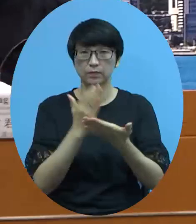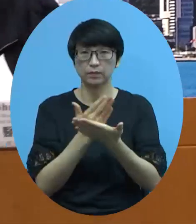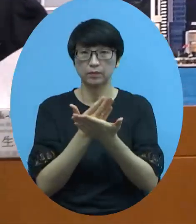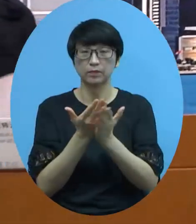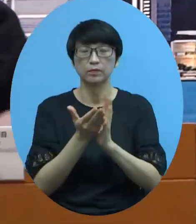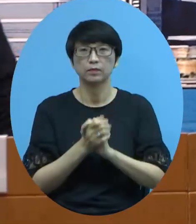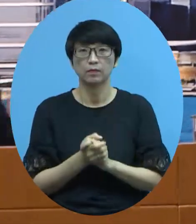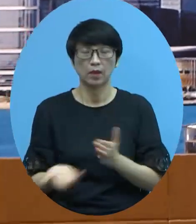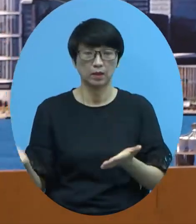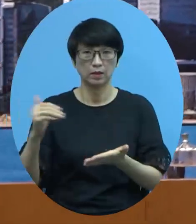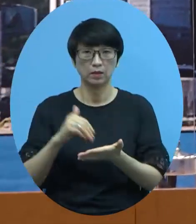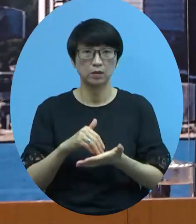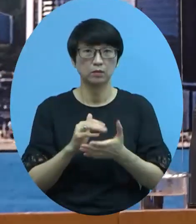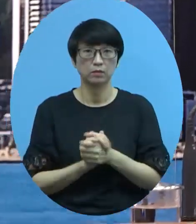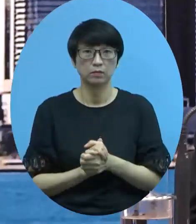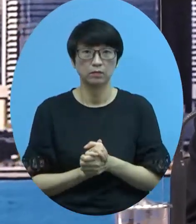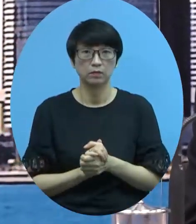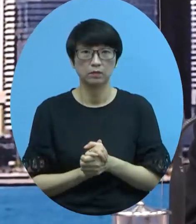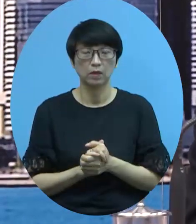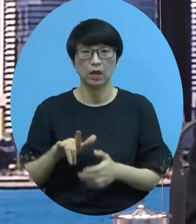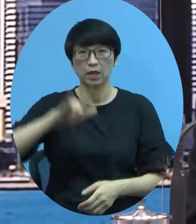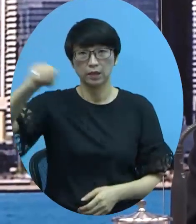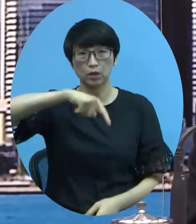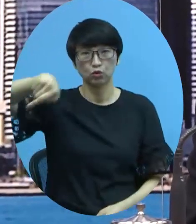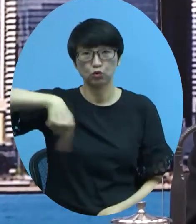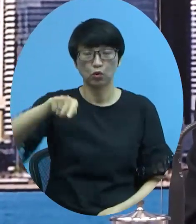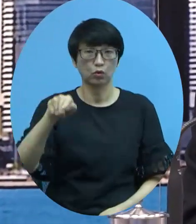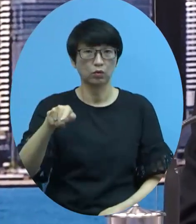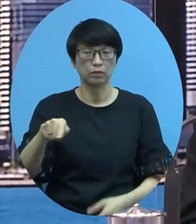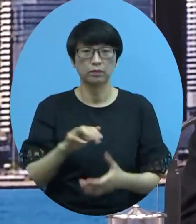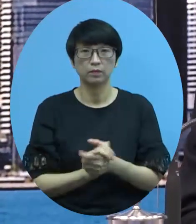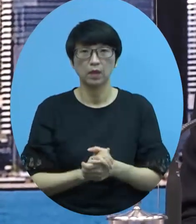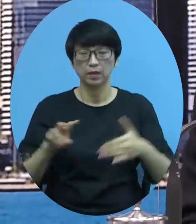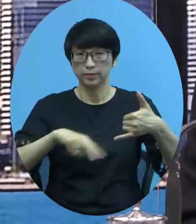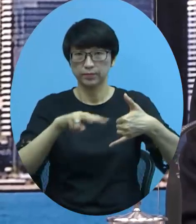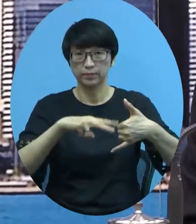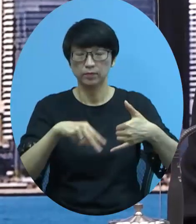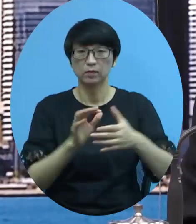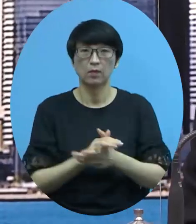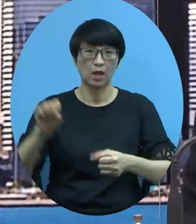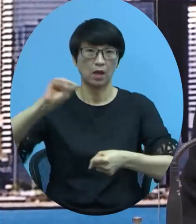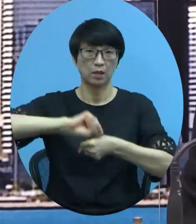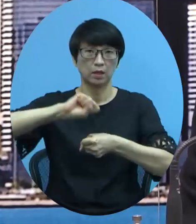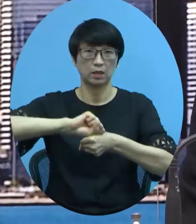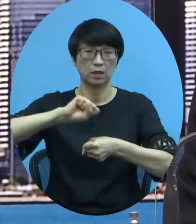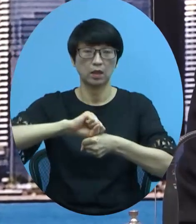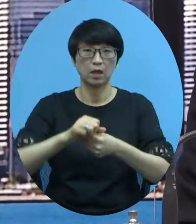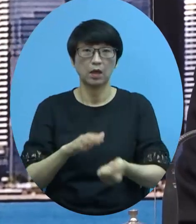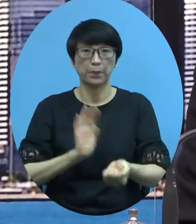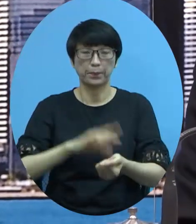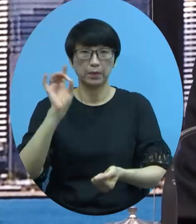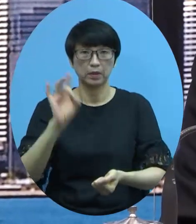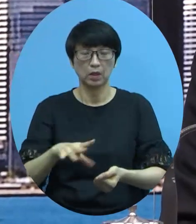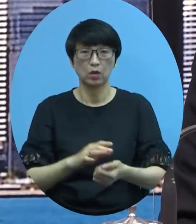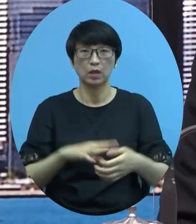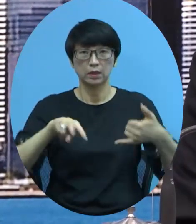咁咧就我哋一路咧都係喺呢個機場嗰度咧就係、進行檢測啦，同埋加強嗰、那個病毒嘅檢測嘅